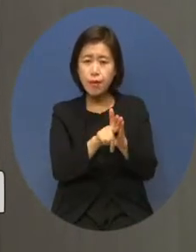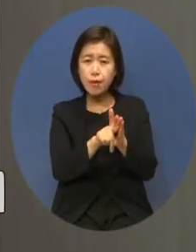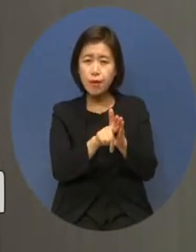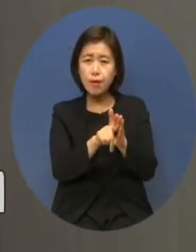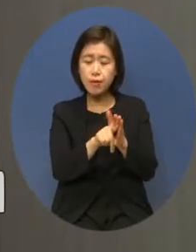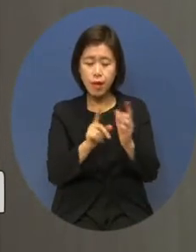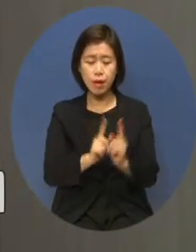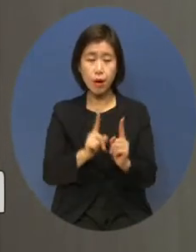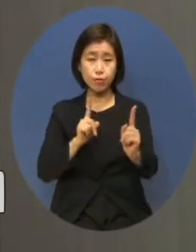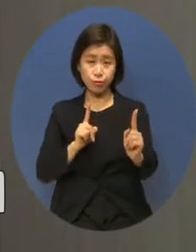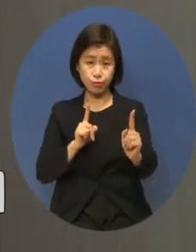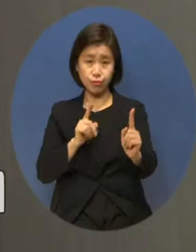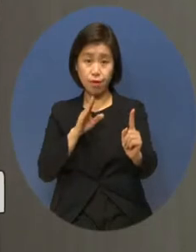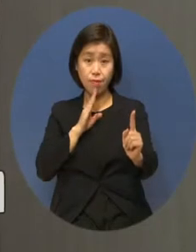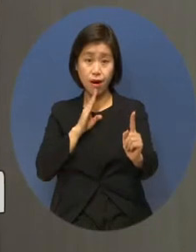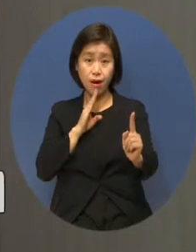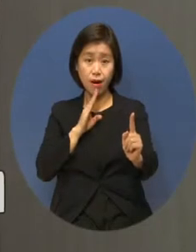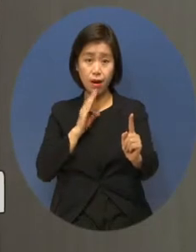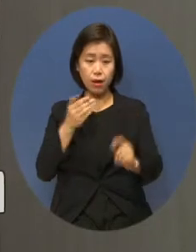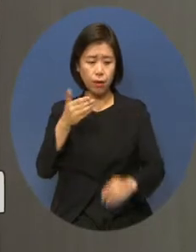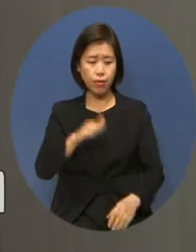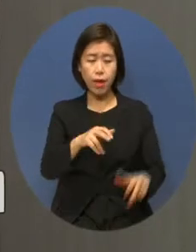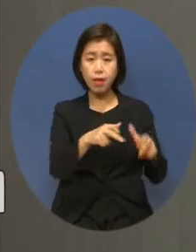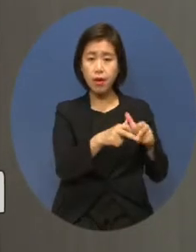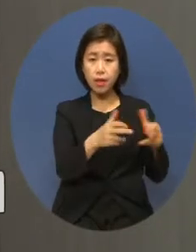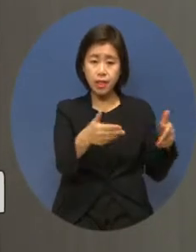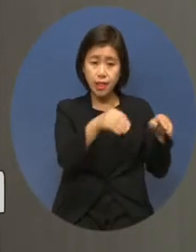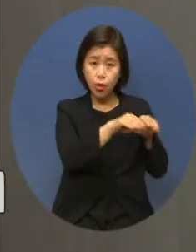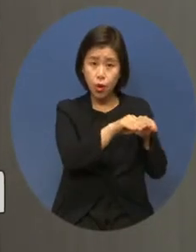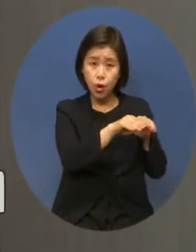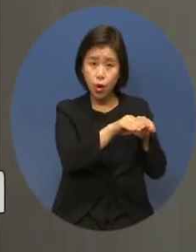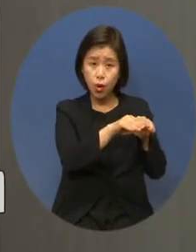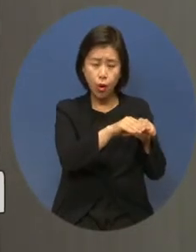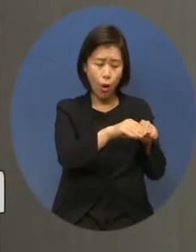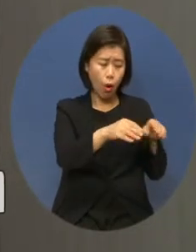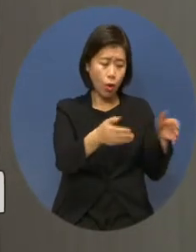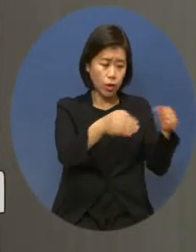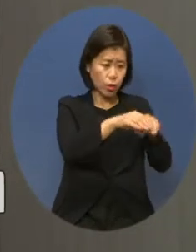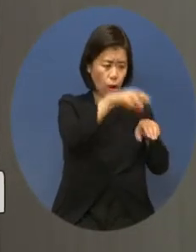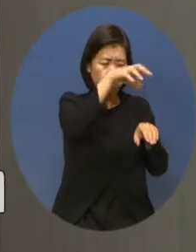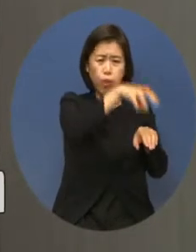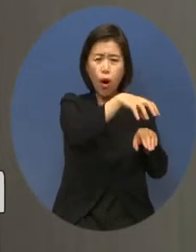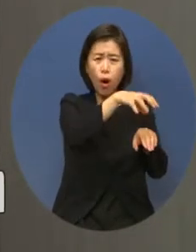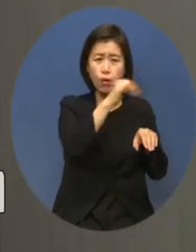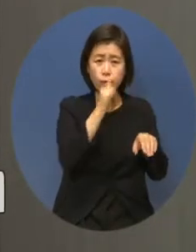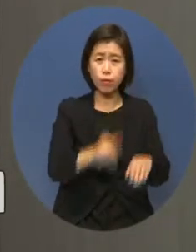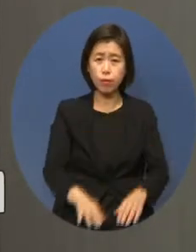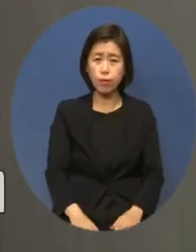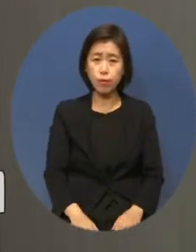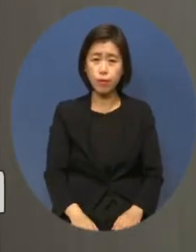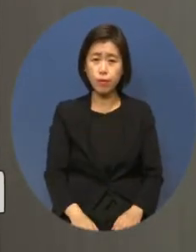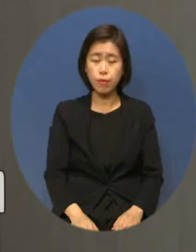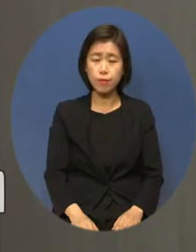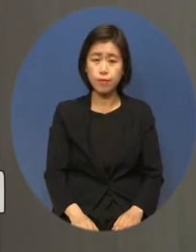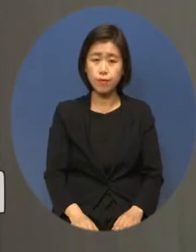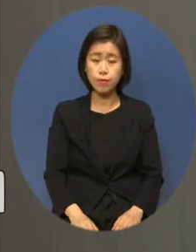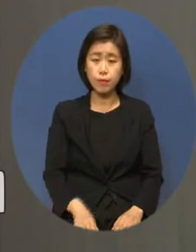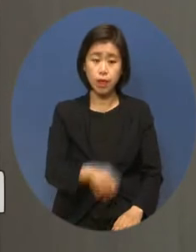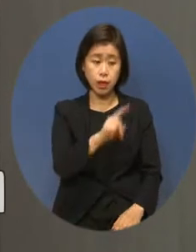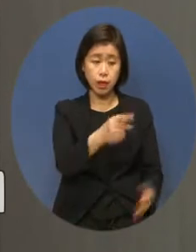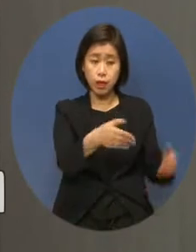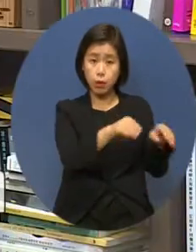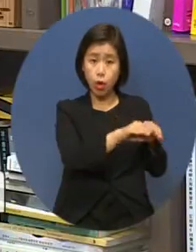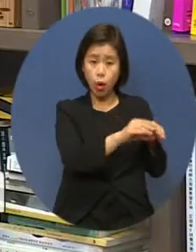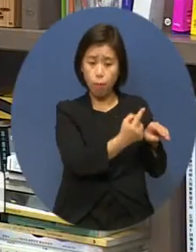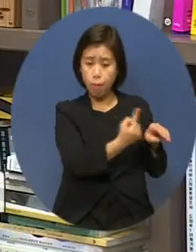장애인 시설 같은 경우에는 코호트 격리였단 말이죠. 코호트 격리라고 하는 것은 동일 집단 격리로 그 시설을